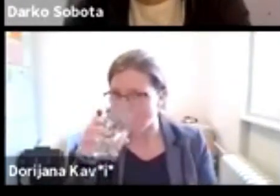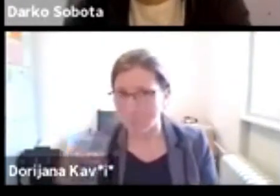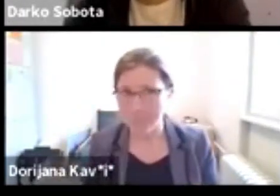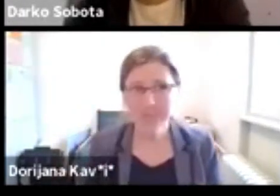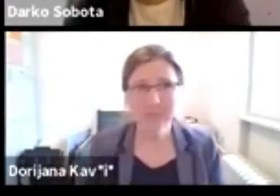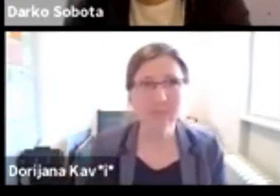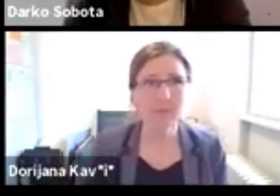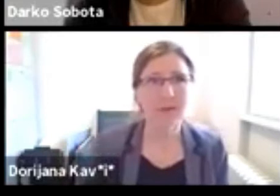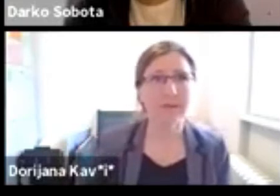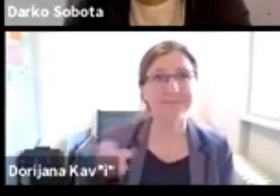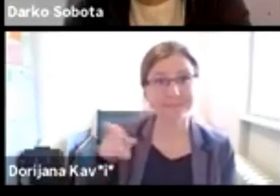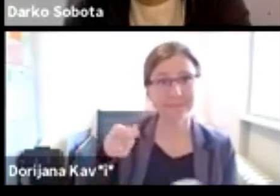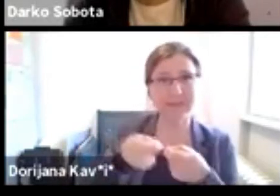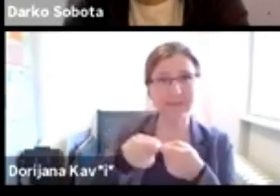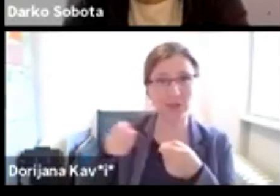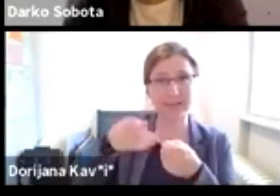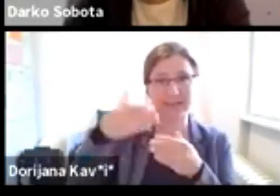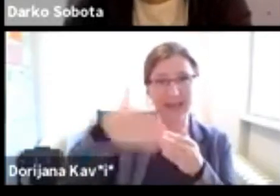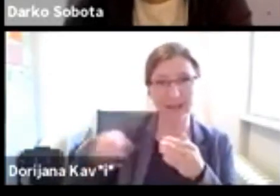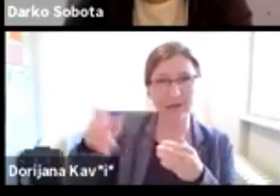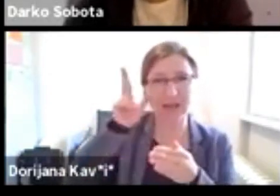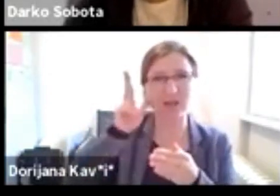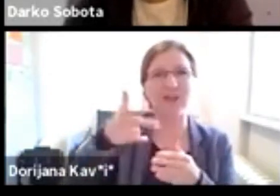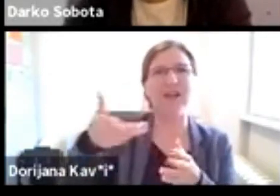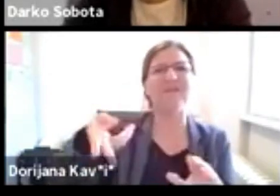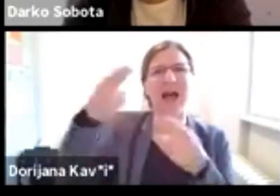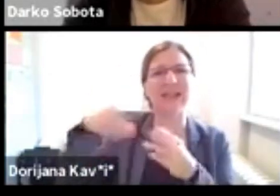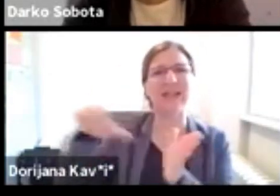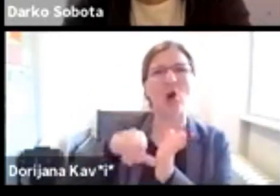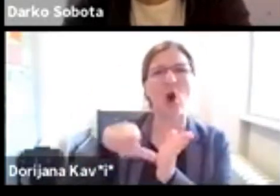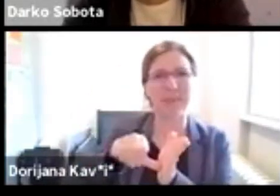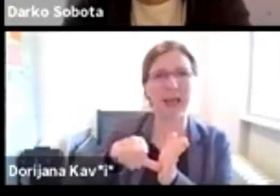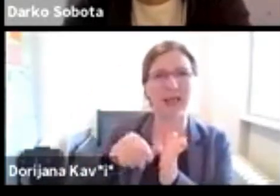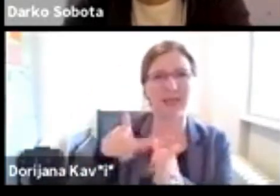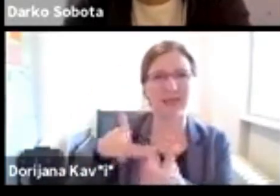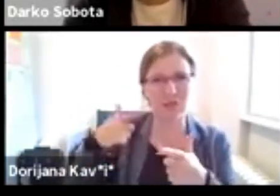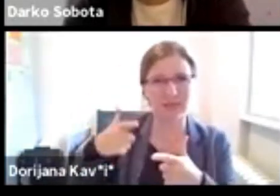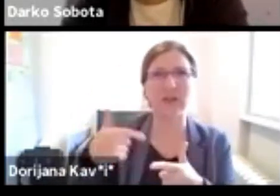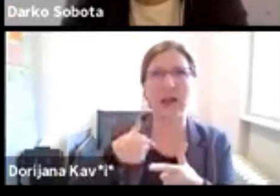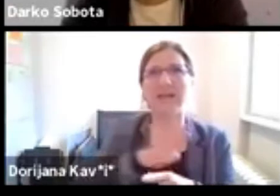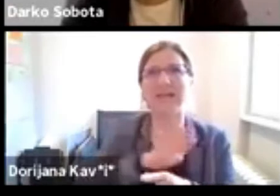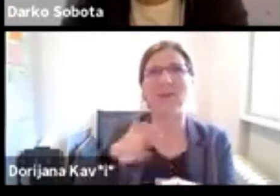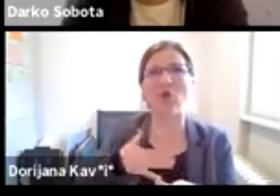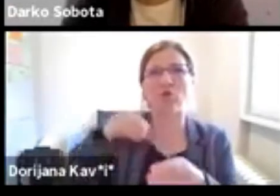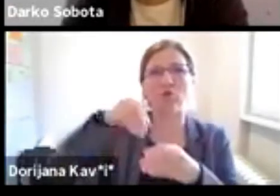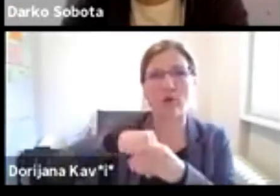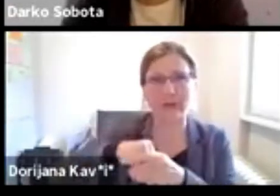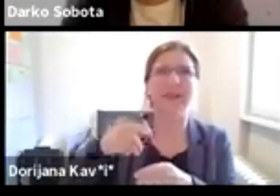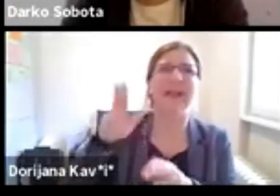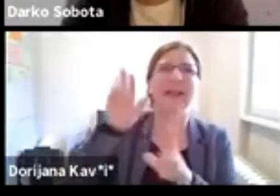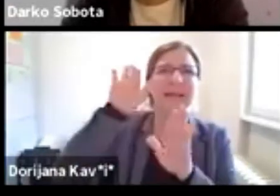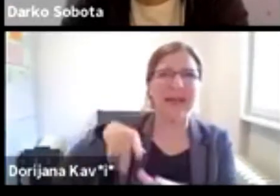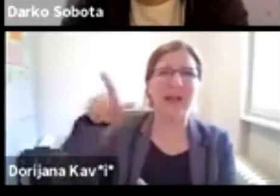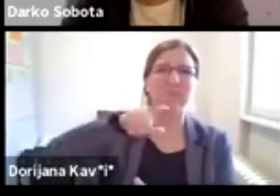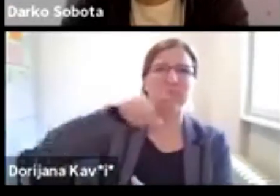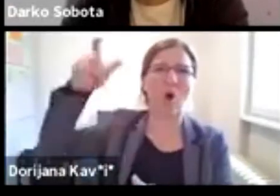si rekla da očekujete da će biti normalno, ja bih samo dodala iz svojih usta u Božje uši. Mislim da je to najveća želja.